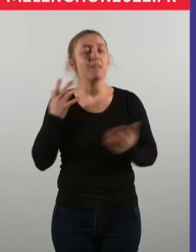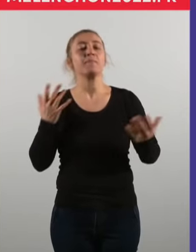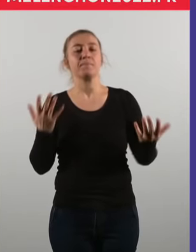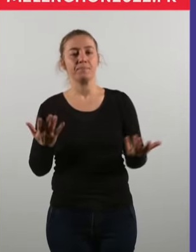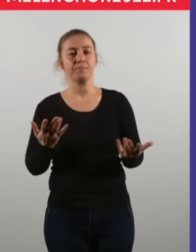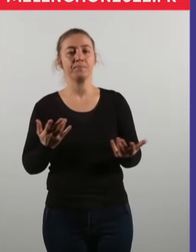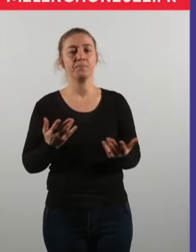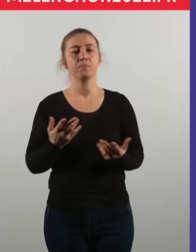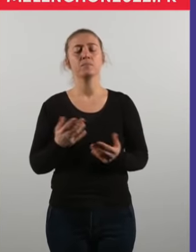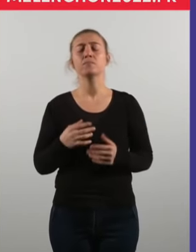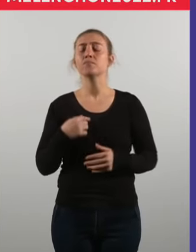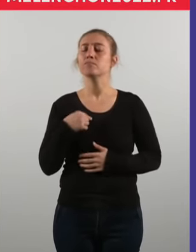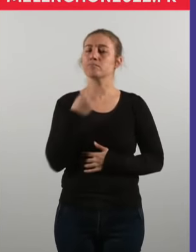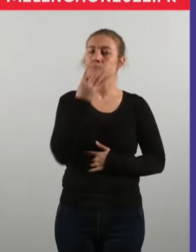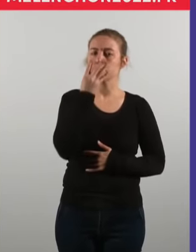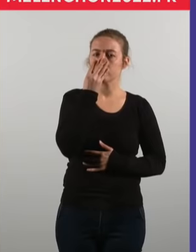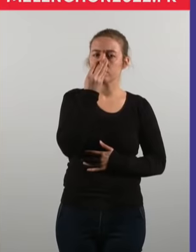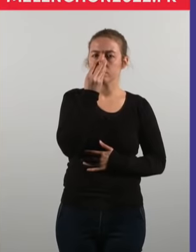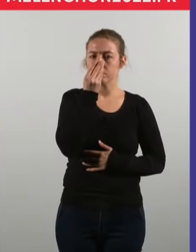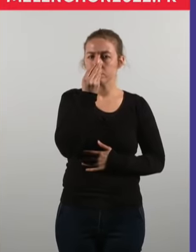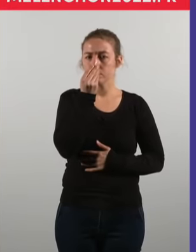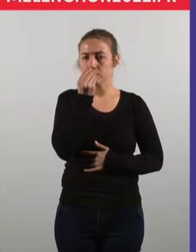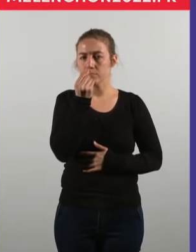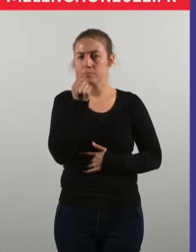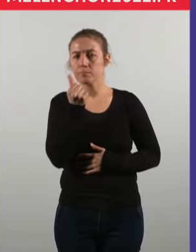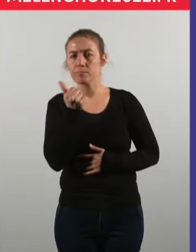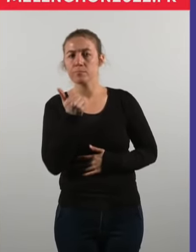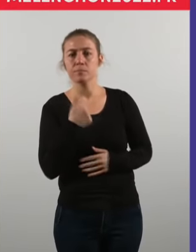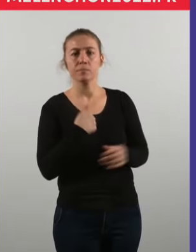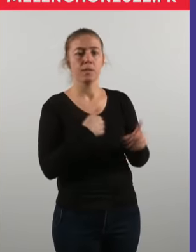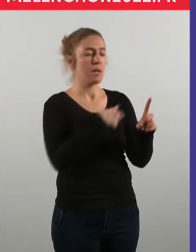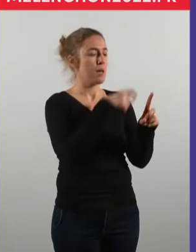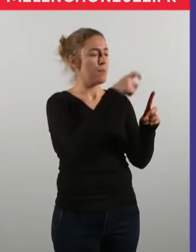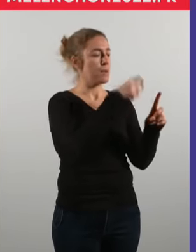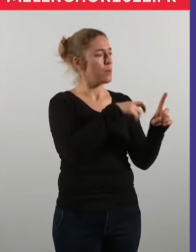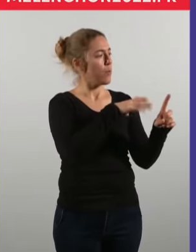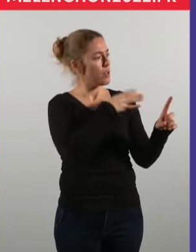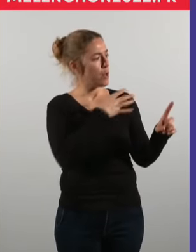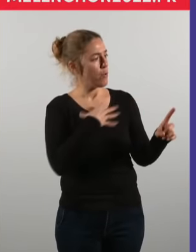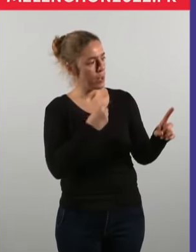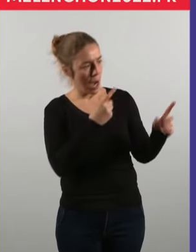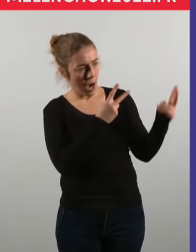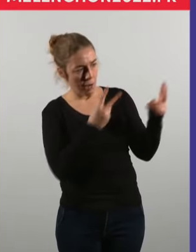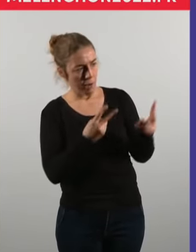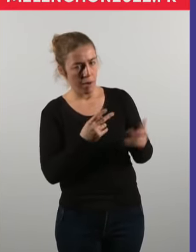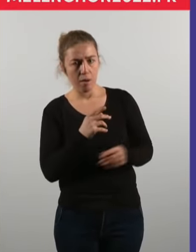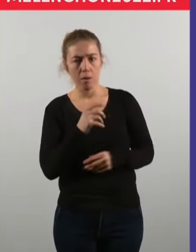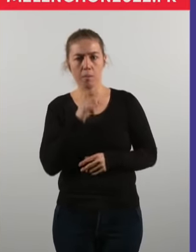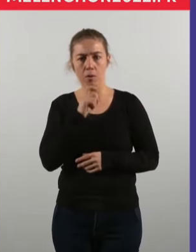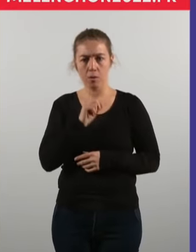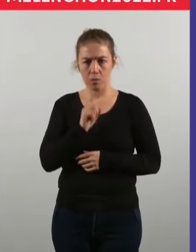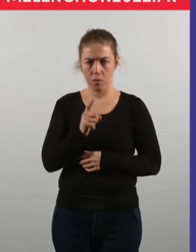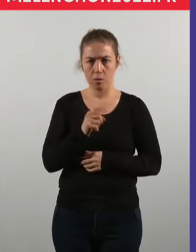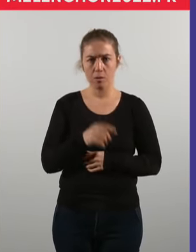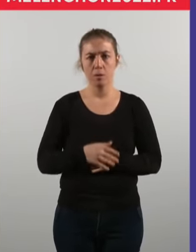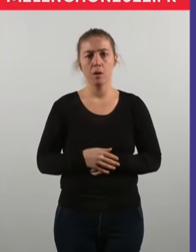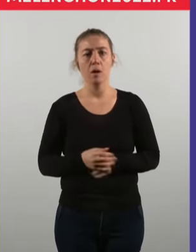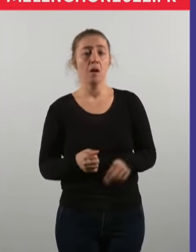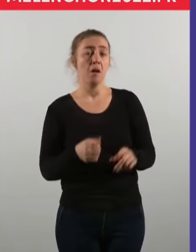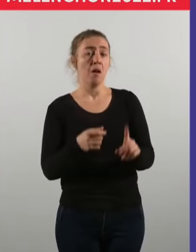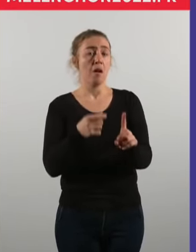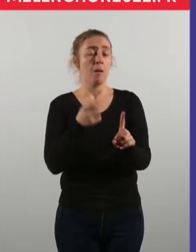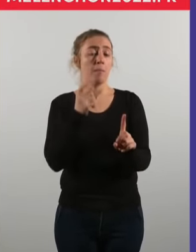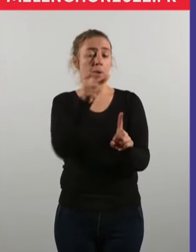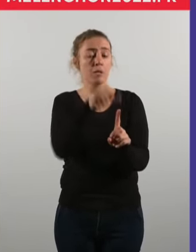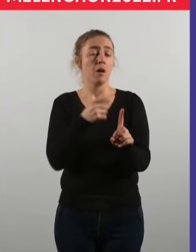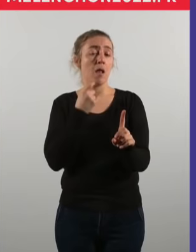À grand bruit. Il me semble que mademoiselle Cherfis, la professeure de français, n'est pas encore arrivée. Jeanne D, une élève que je ne fréquente pas, ses